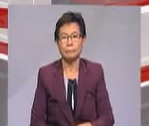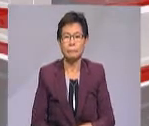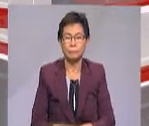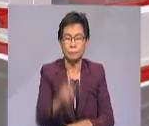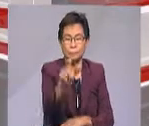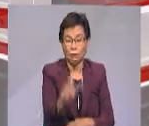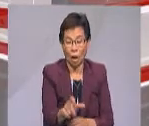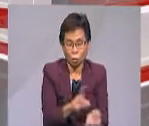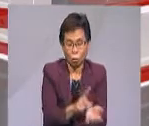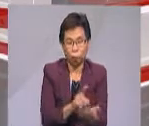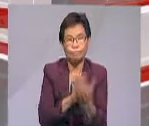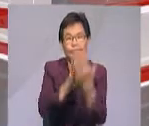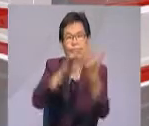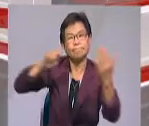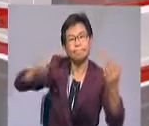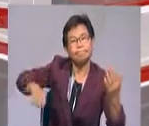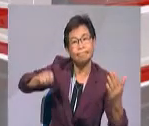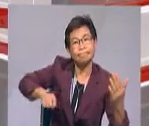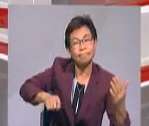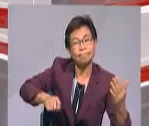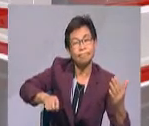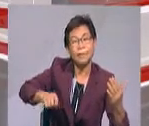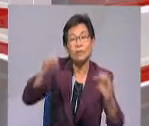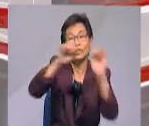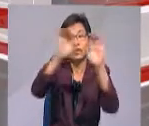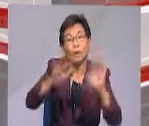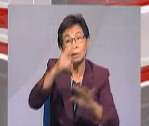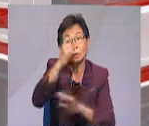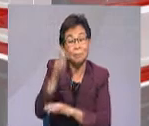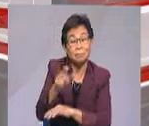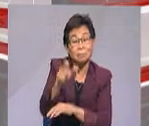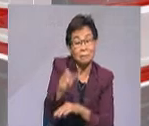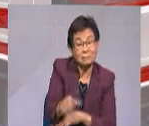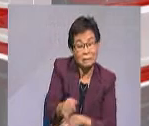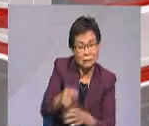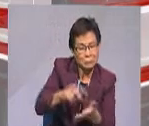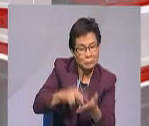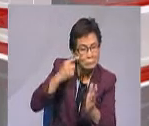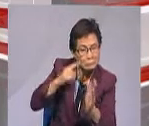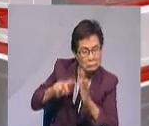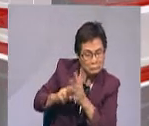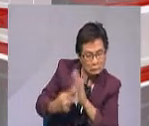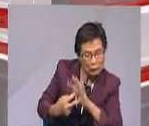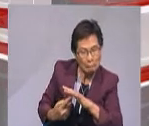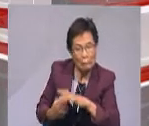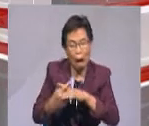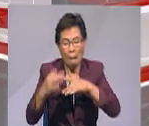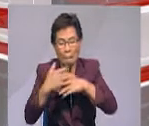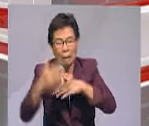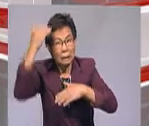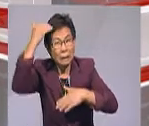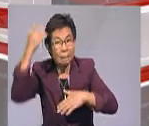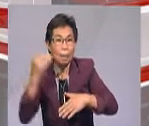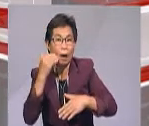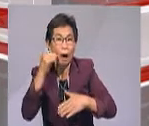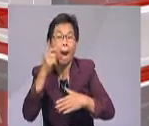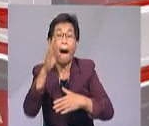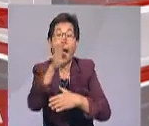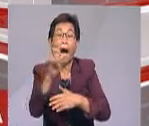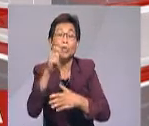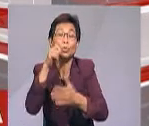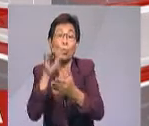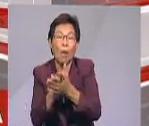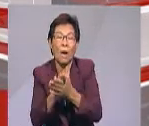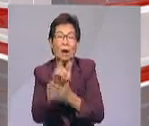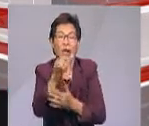seorang Doktor dihadapkan ke mahkamah sesyen Shah Alam akibat sengaja menyebabkan kecederaan pada kepala bekas isterinya